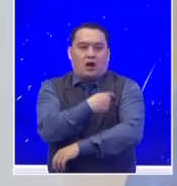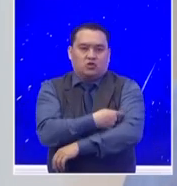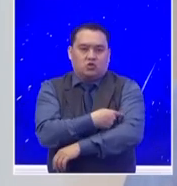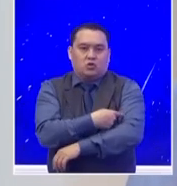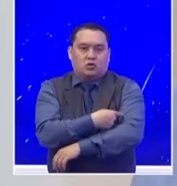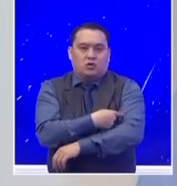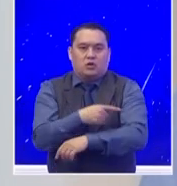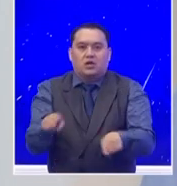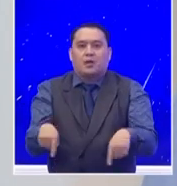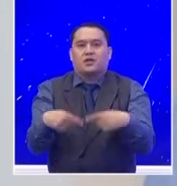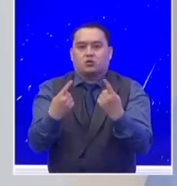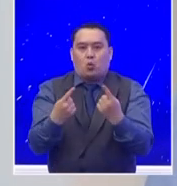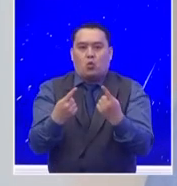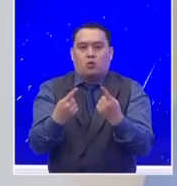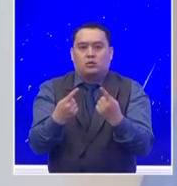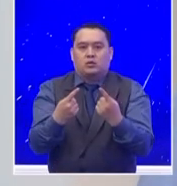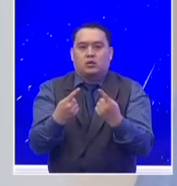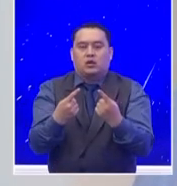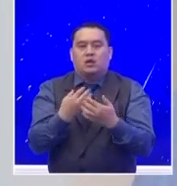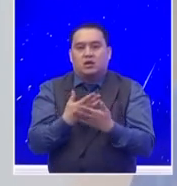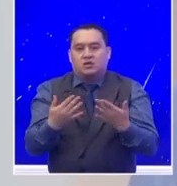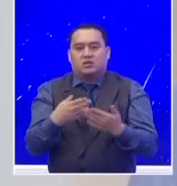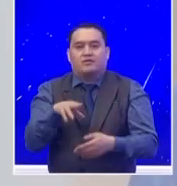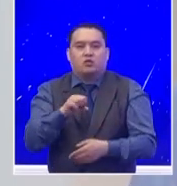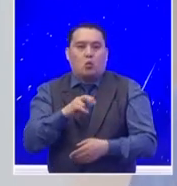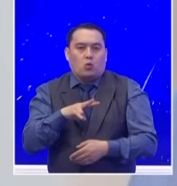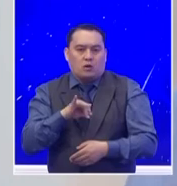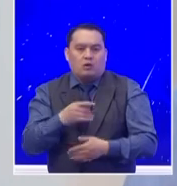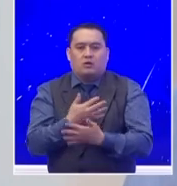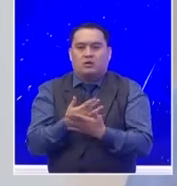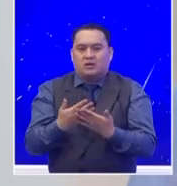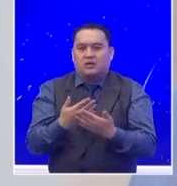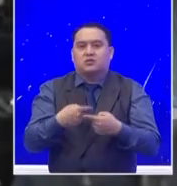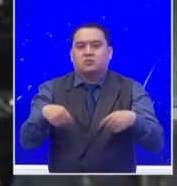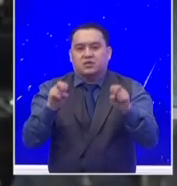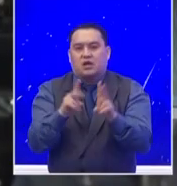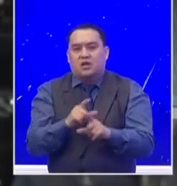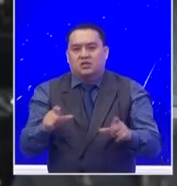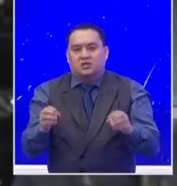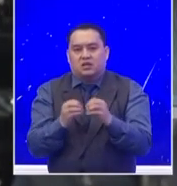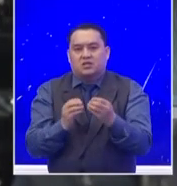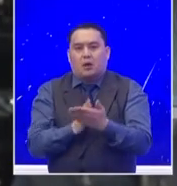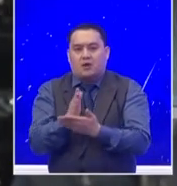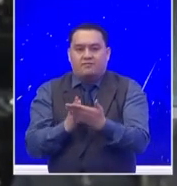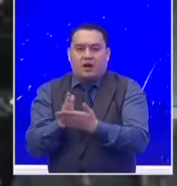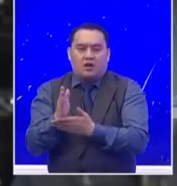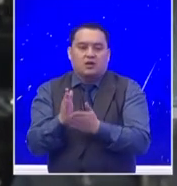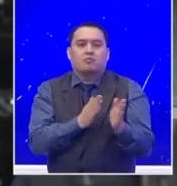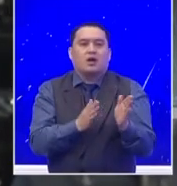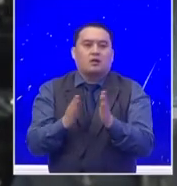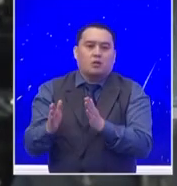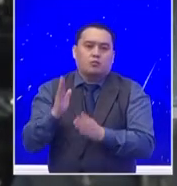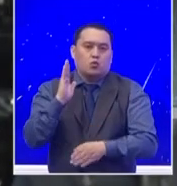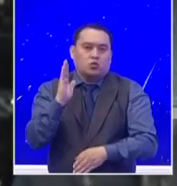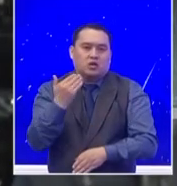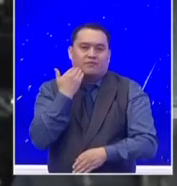врач-невролог, реабилитолог, логопед, психолог, эрготерапевт, кинезиотерапевт. Работа мультидисциплинарной бригады